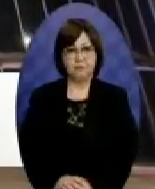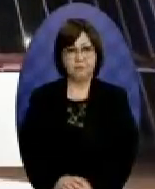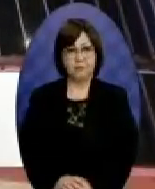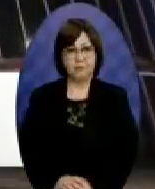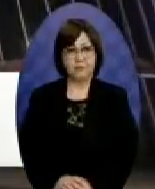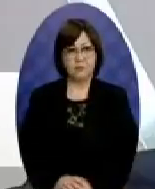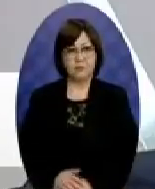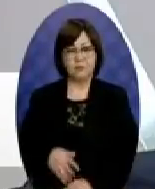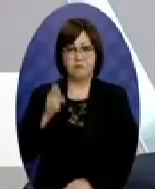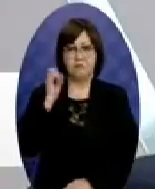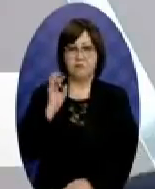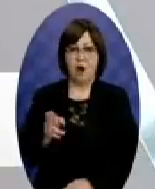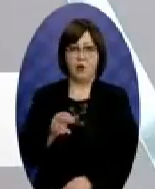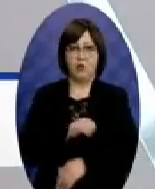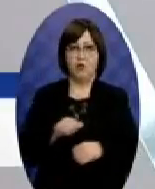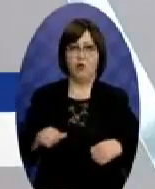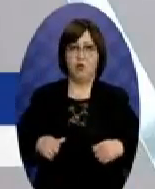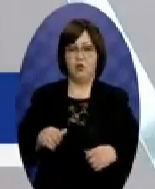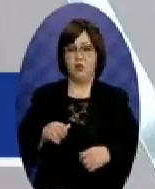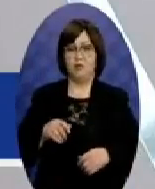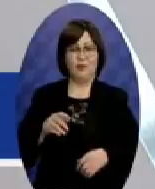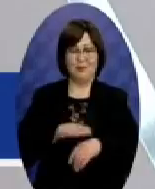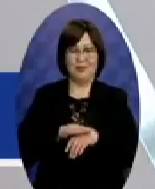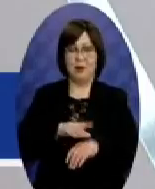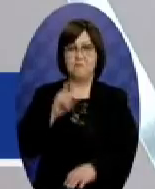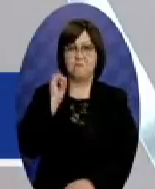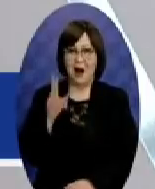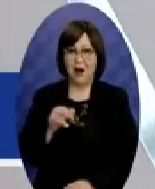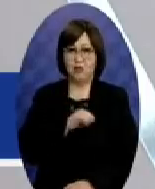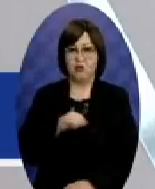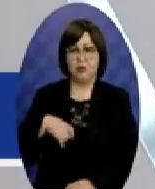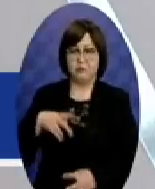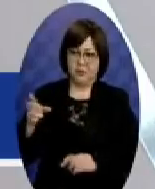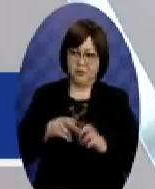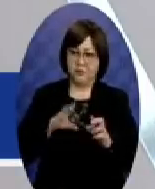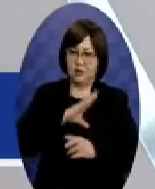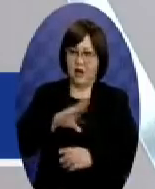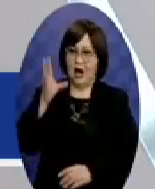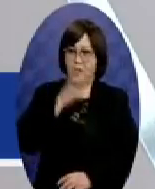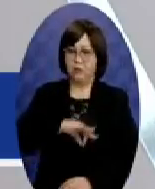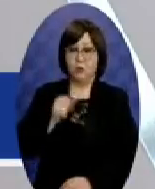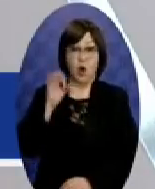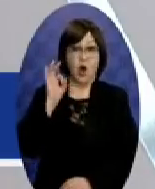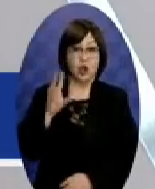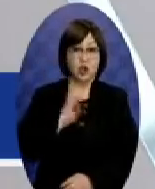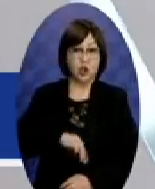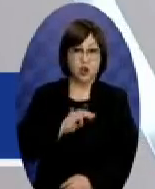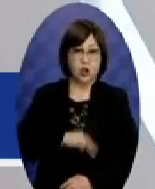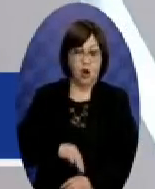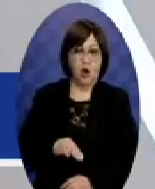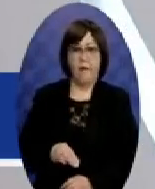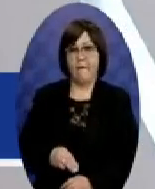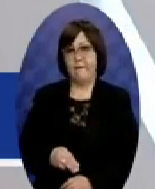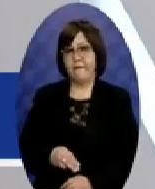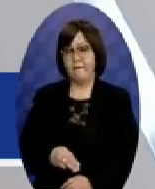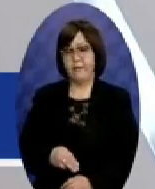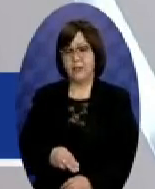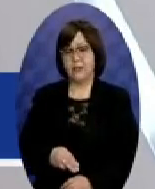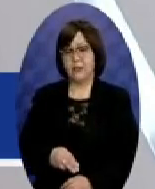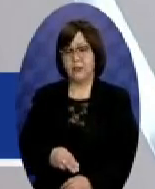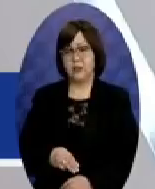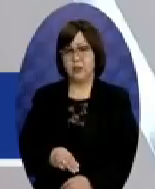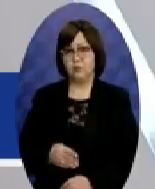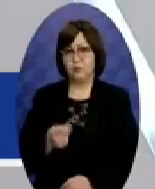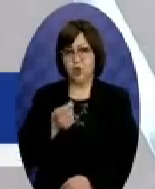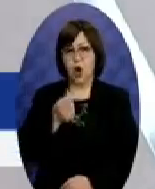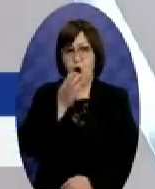Бол өөрө бизнес юм байгуулаа. Тэгэхээр одоо ашгийн төлөө байгуулах учраас олж байгаа орлого энэ бүхнээсээ бол тодорхой хувийг нь эргүүлээд нийгмийнхаа